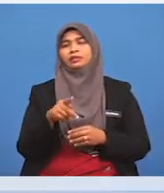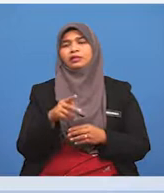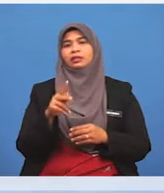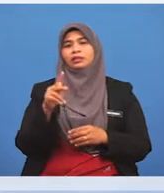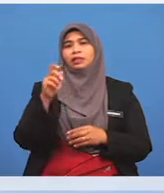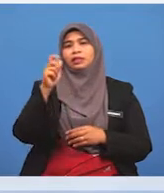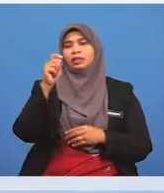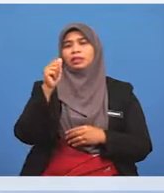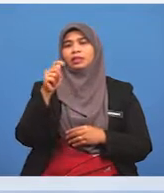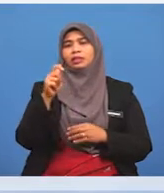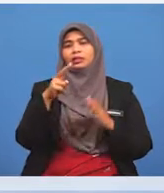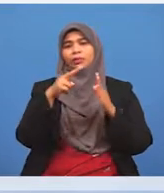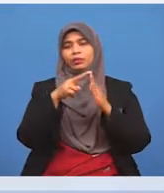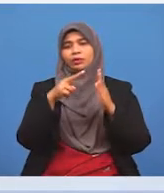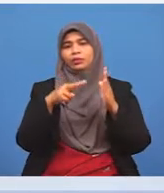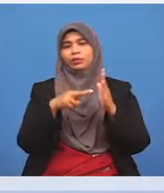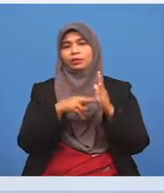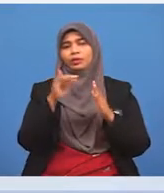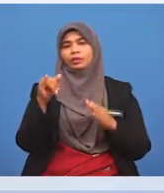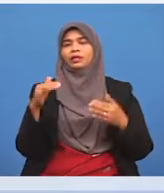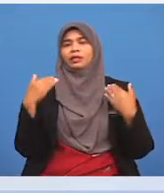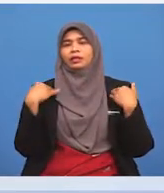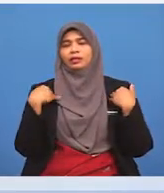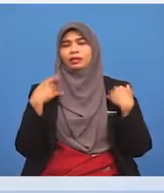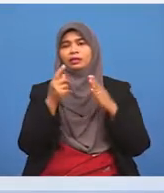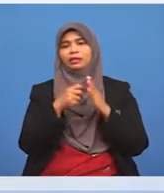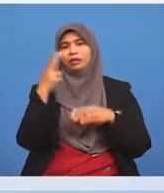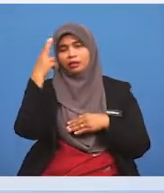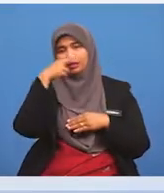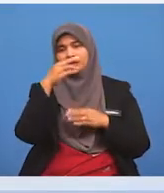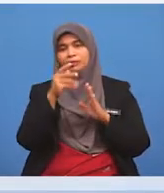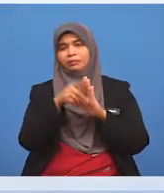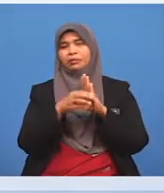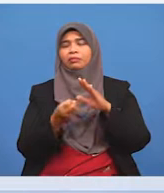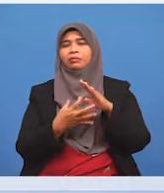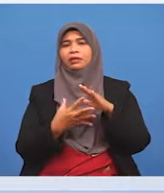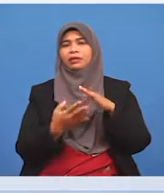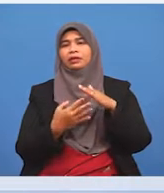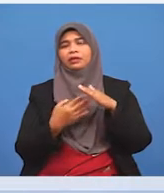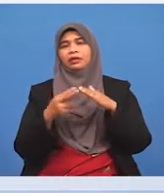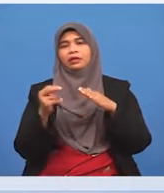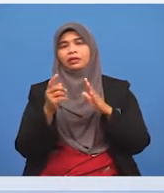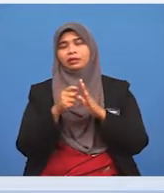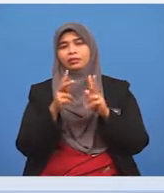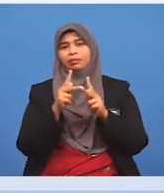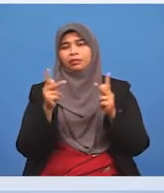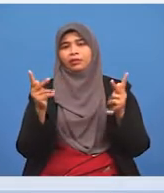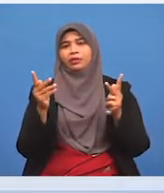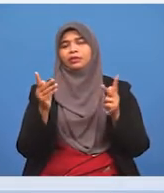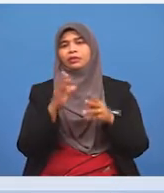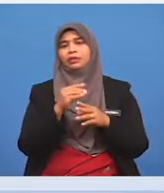memperketatkan peruntukan undang-undang yang ada terhadap pembakaran terbuka dan